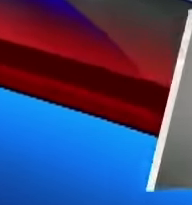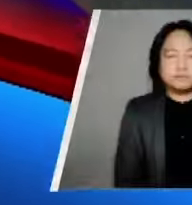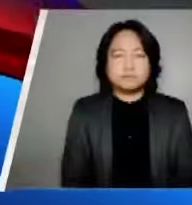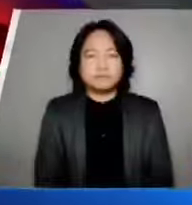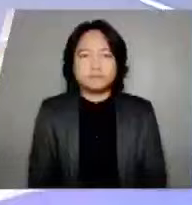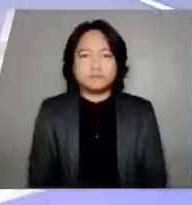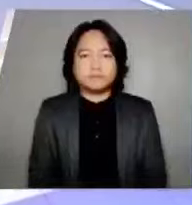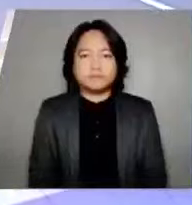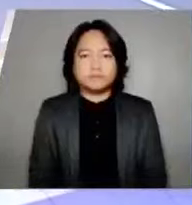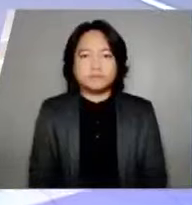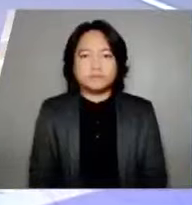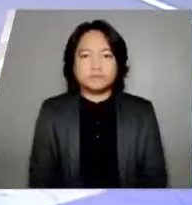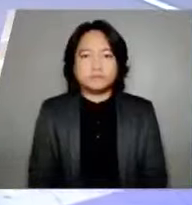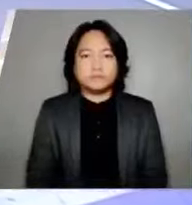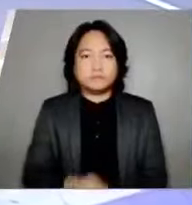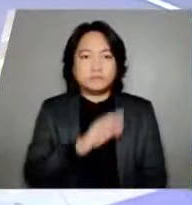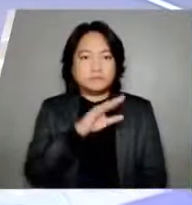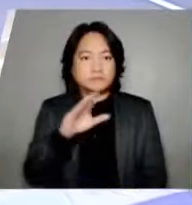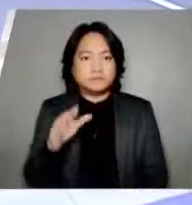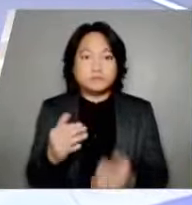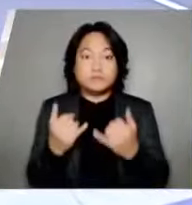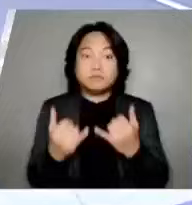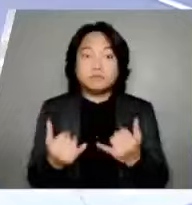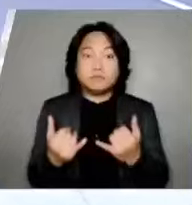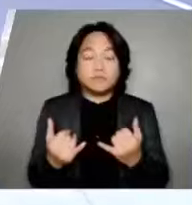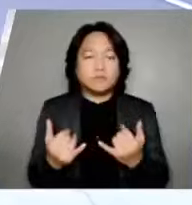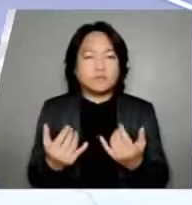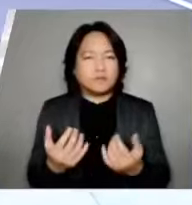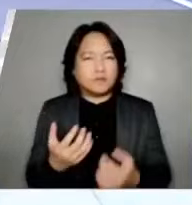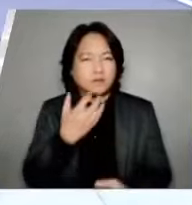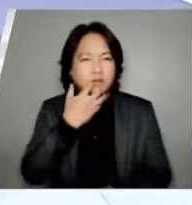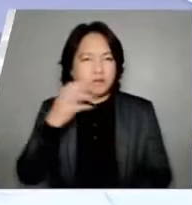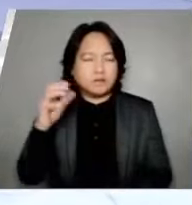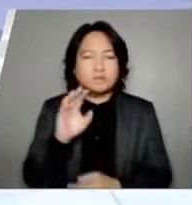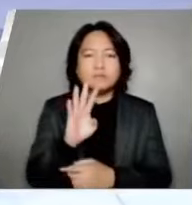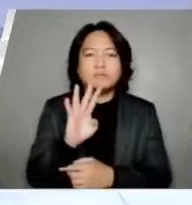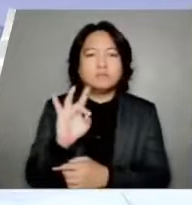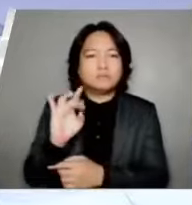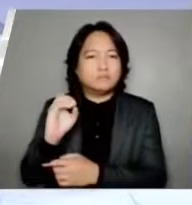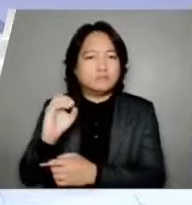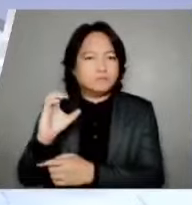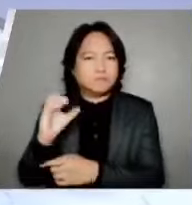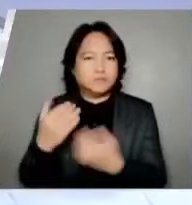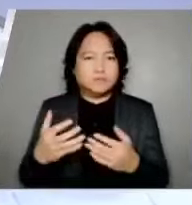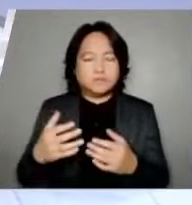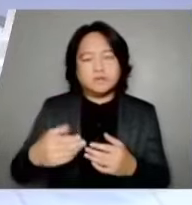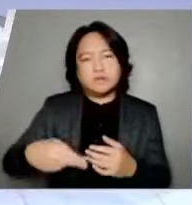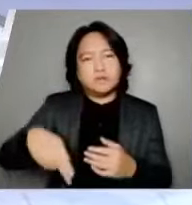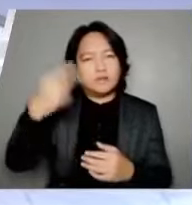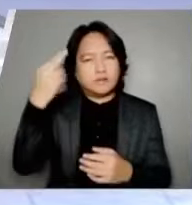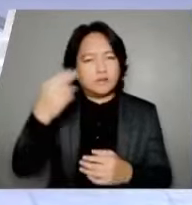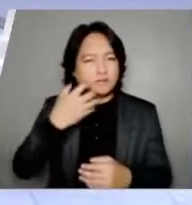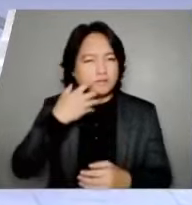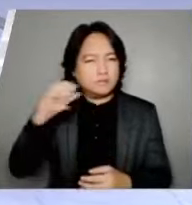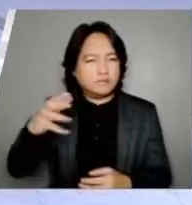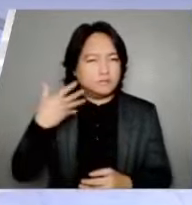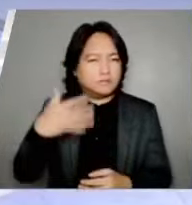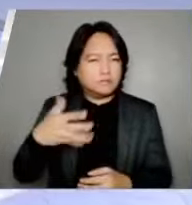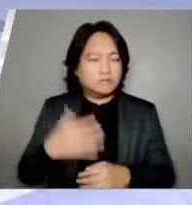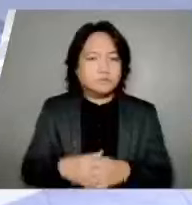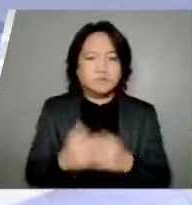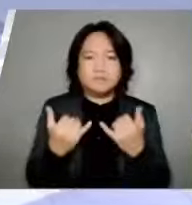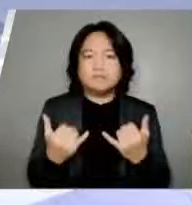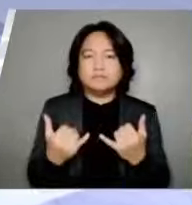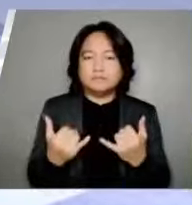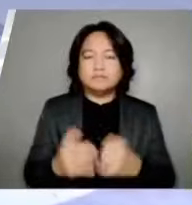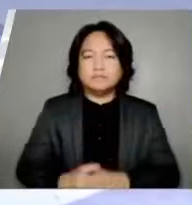Igan, pumalo na naman sa 48 degrees Celsius ang pinakamataas na heat index o damang init na naitala ngayong araw.